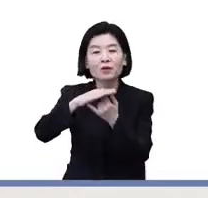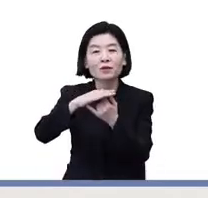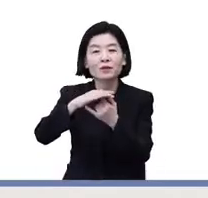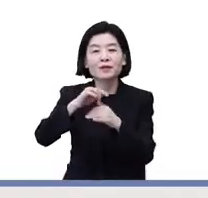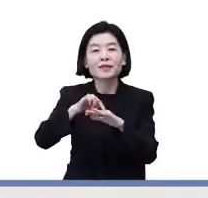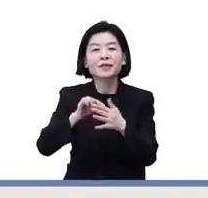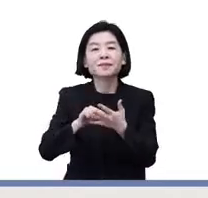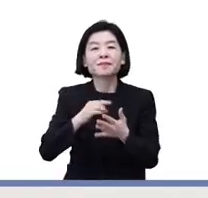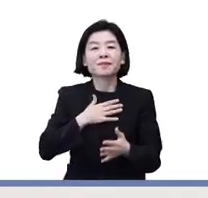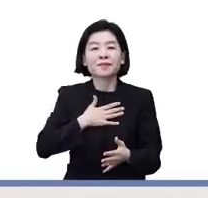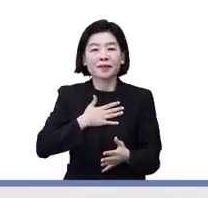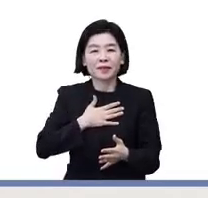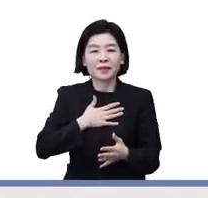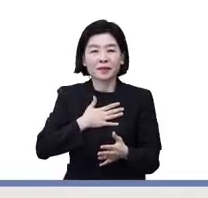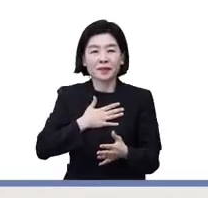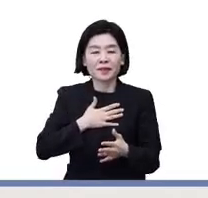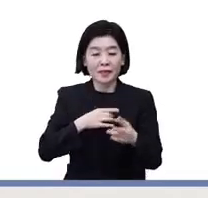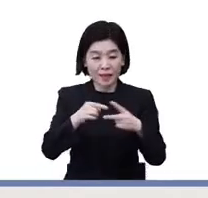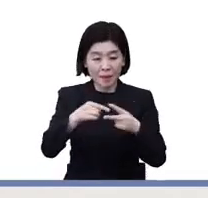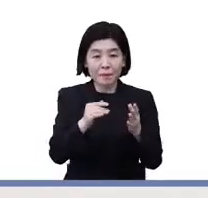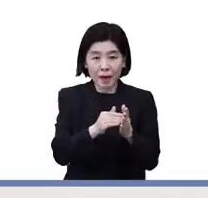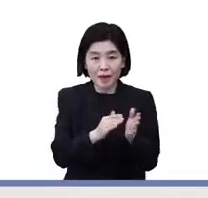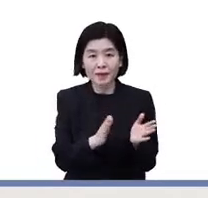청소년 자살에 대한 이해로 넘어가겠습니다.